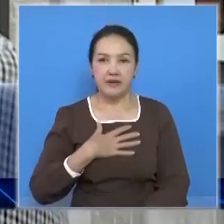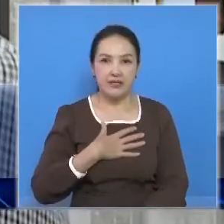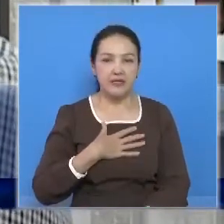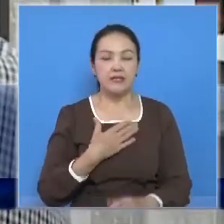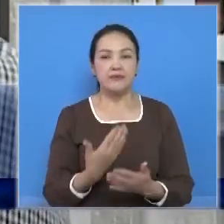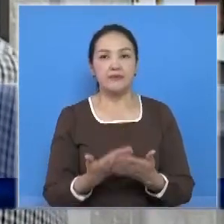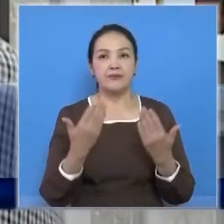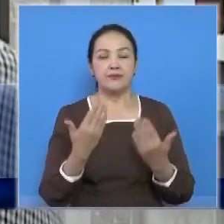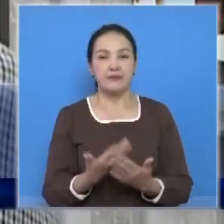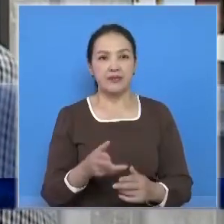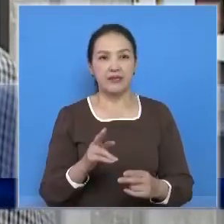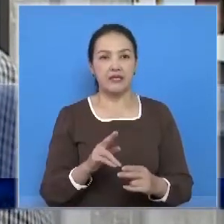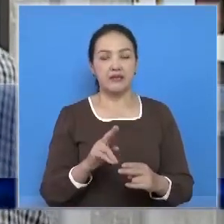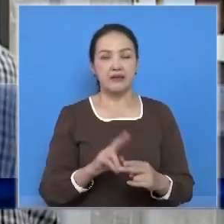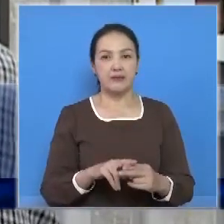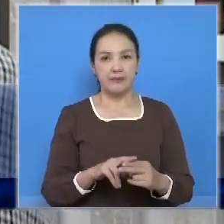Себебі